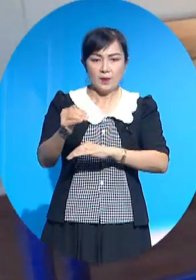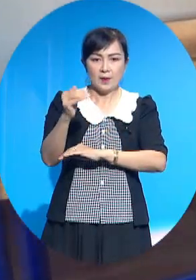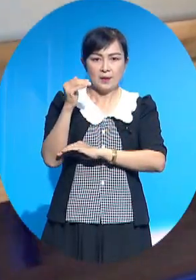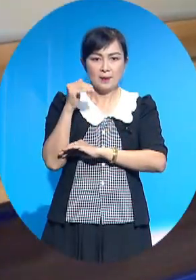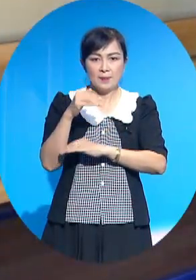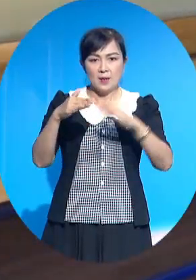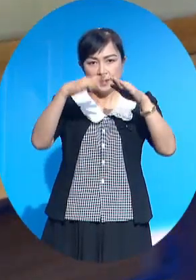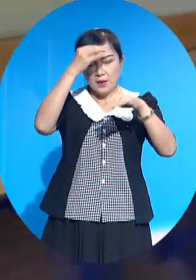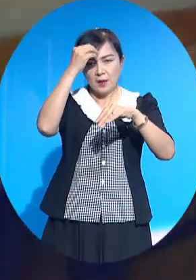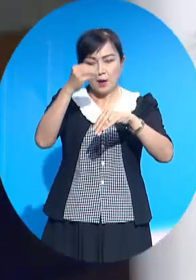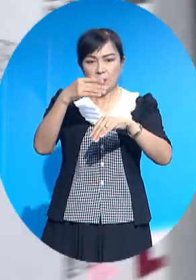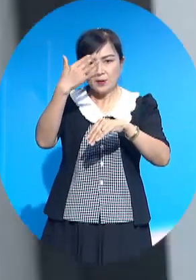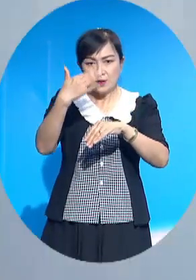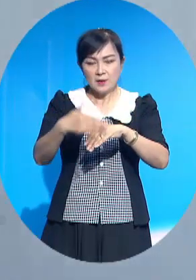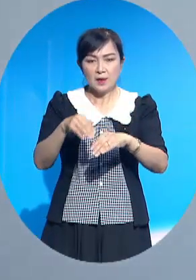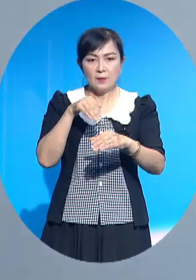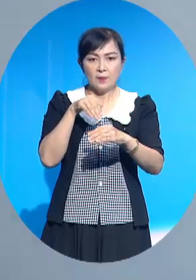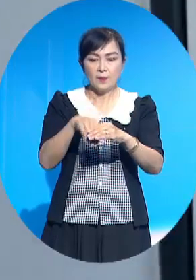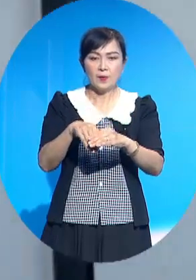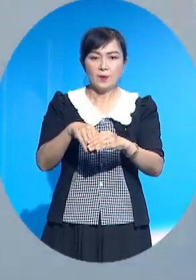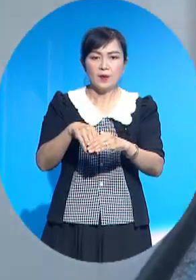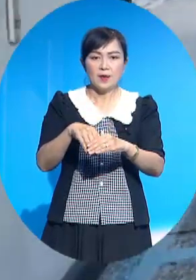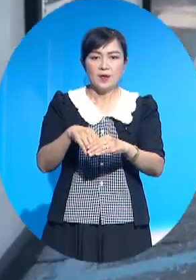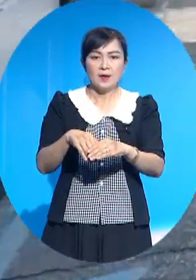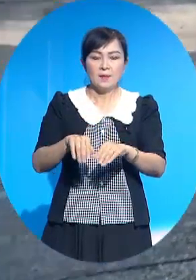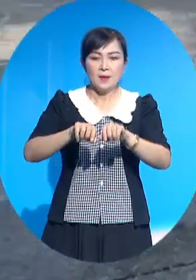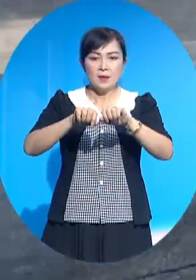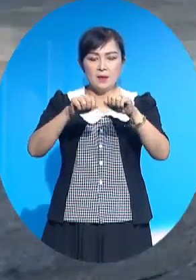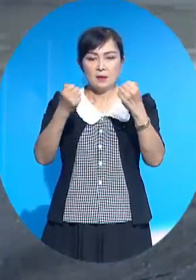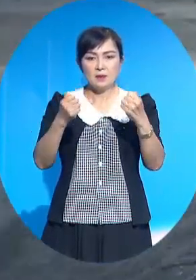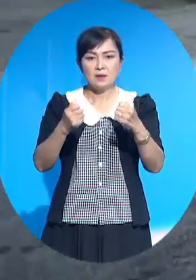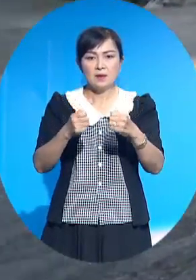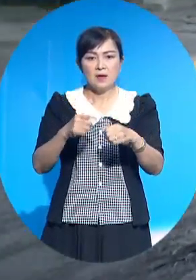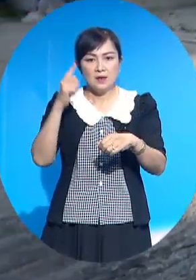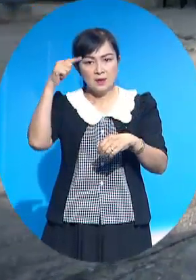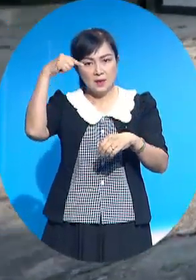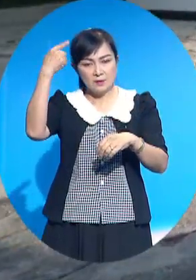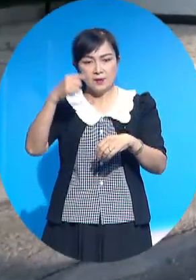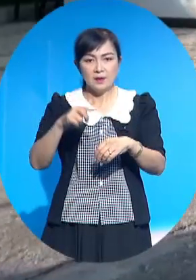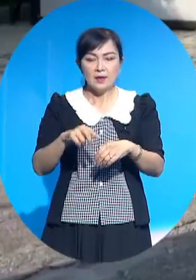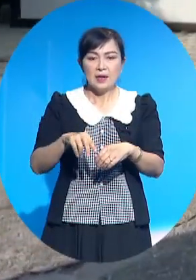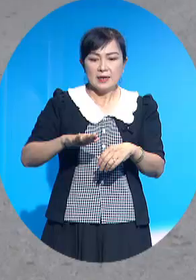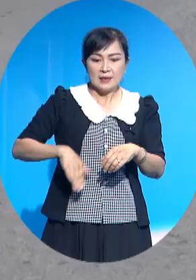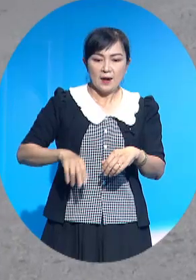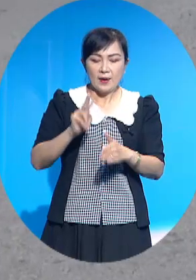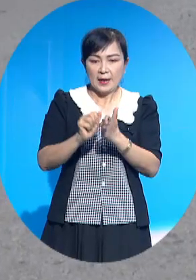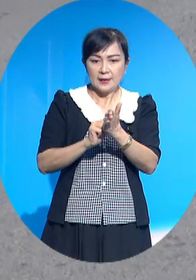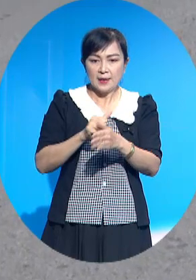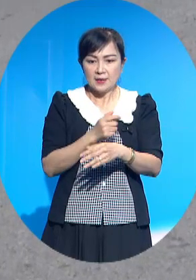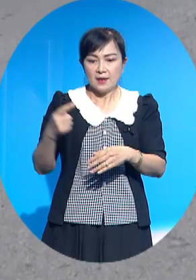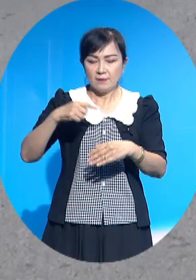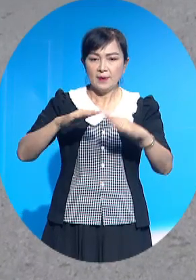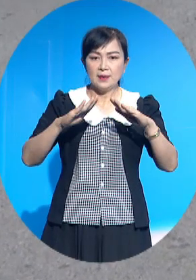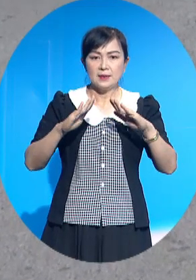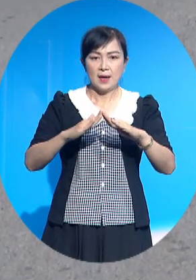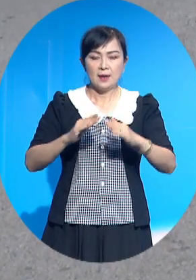trường học là nơi thường diễn ra các cuộc bỏ phiếu tại đây đều đã bị hư hại Đây là lần đầu tiên sau hơn 2 tháng người dân mới rõ về nhà